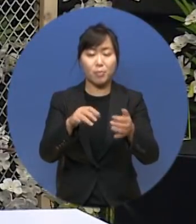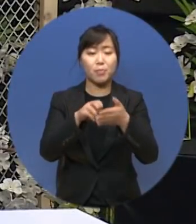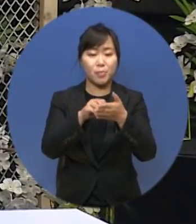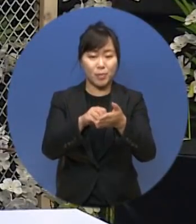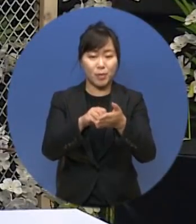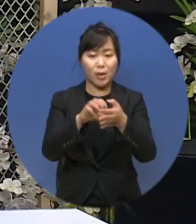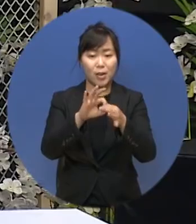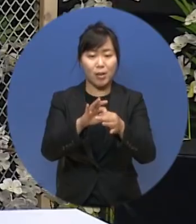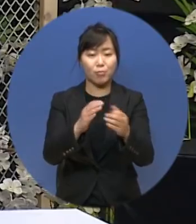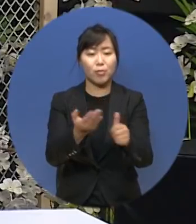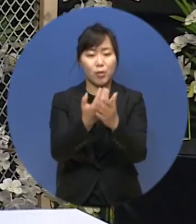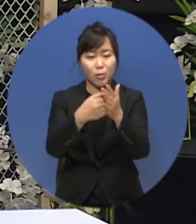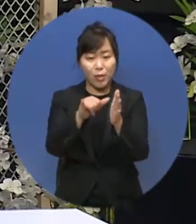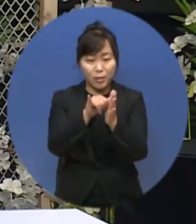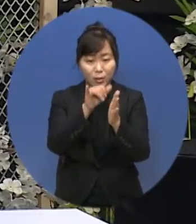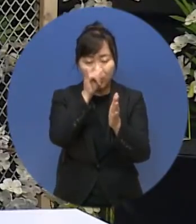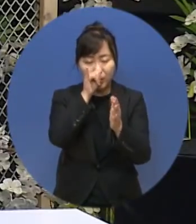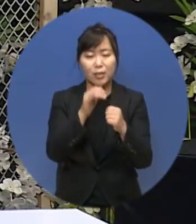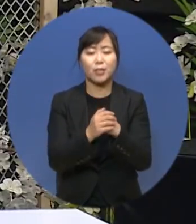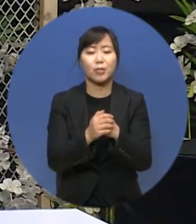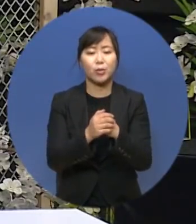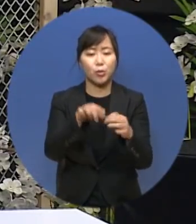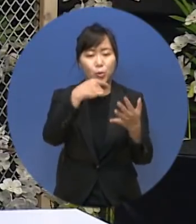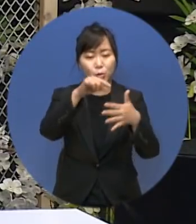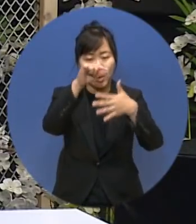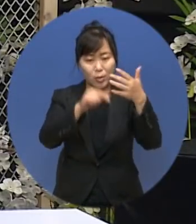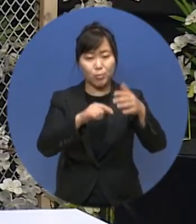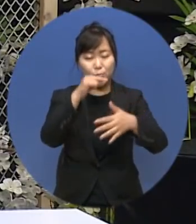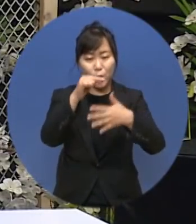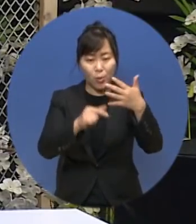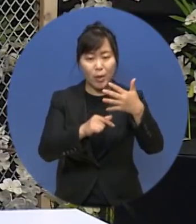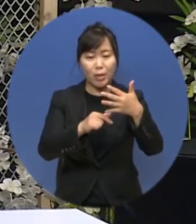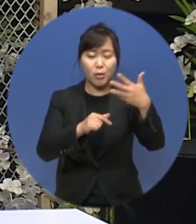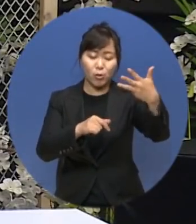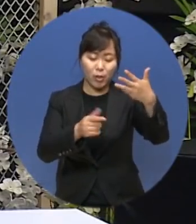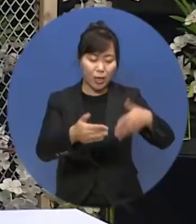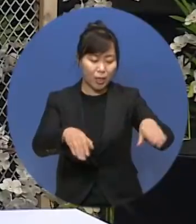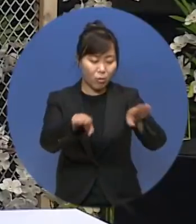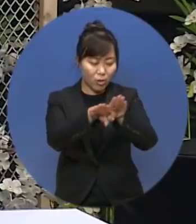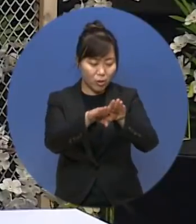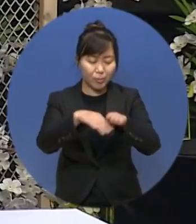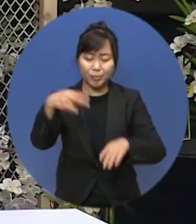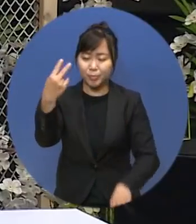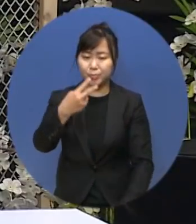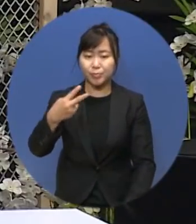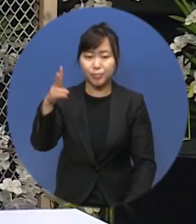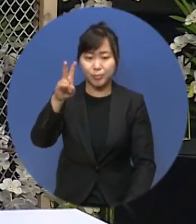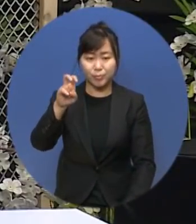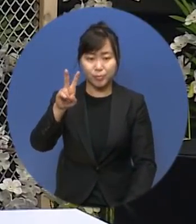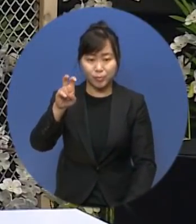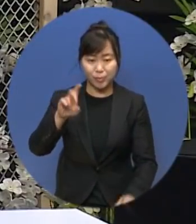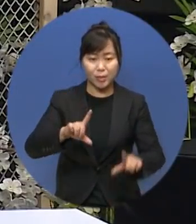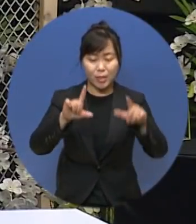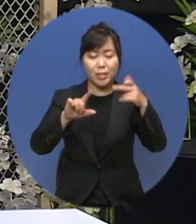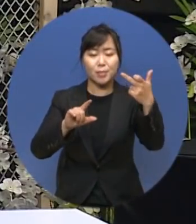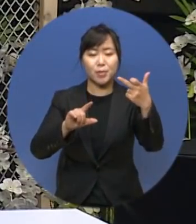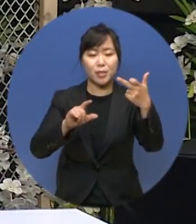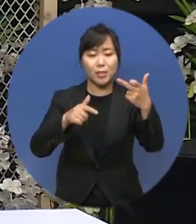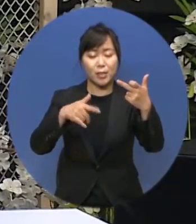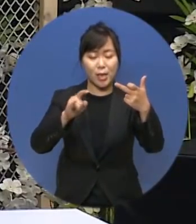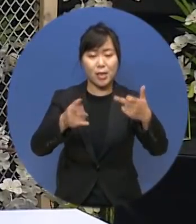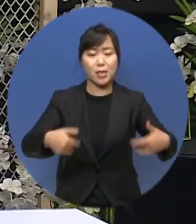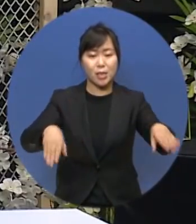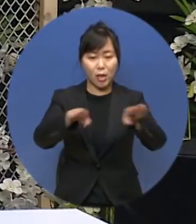예술체육 중점 교육과정과 프로그램을 현재 8개 기관에서 2022년 17개